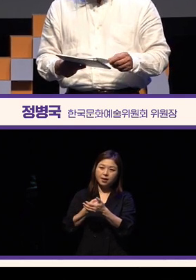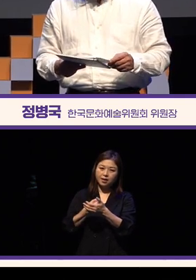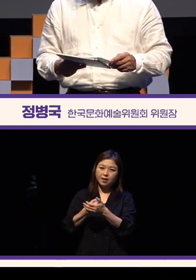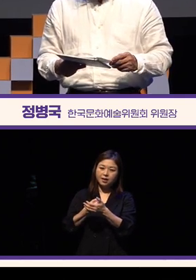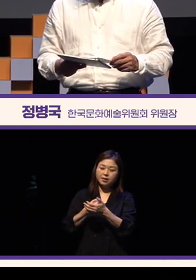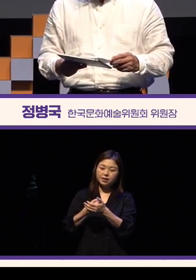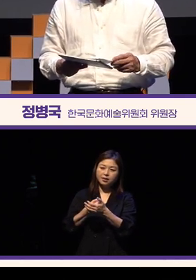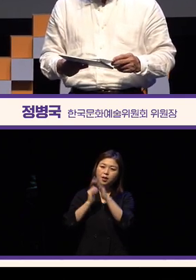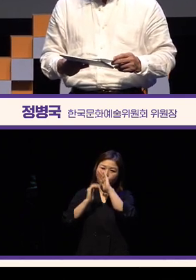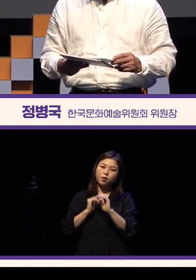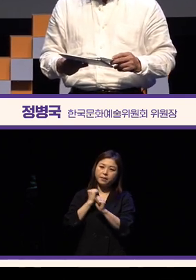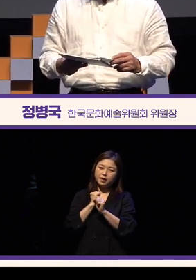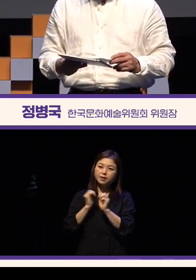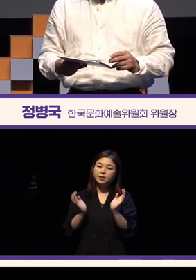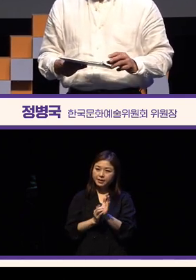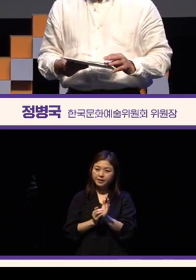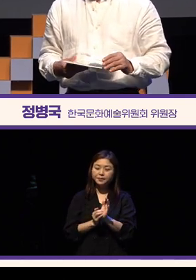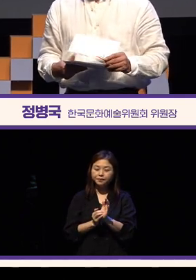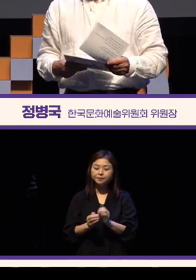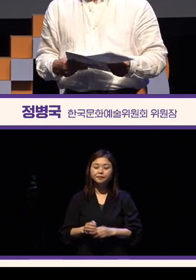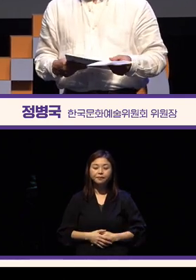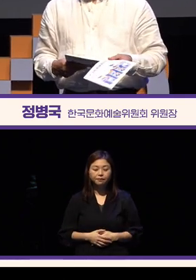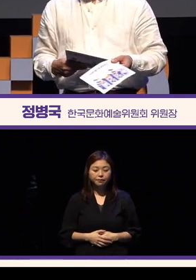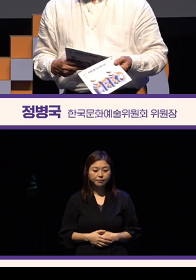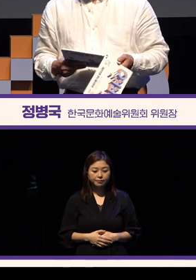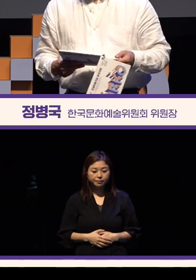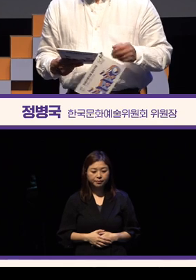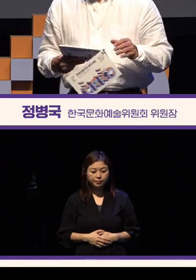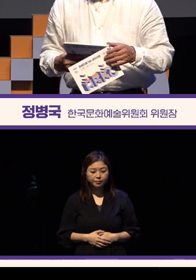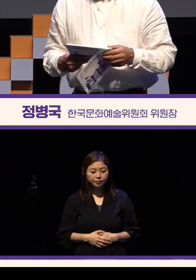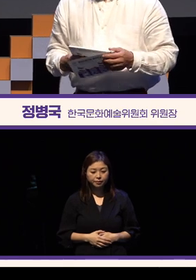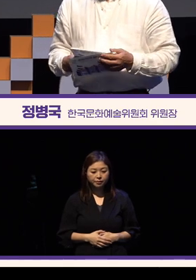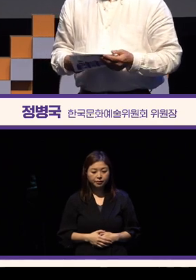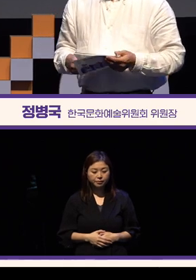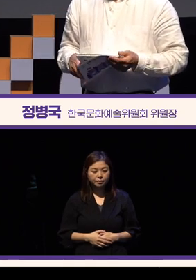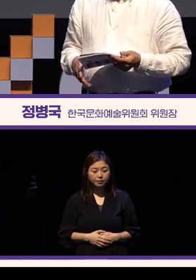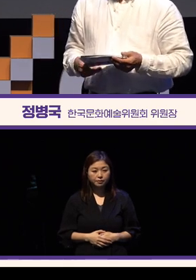안을 만들었다는 말씀을 드립니다.